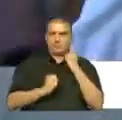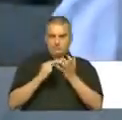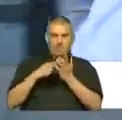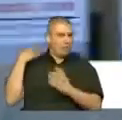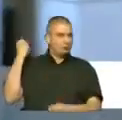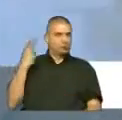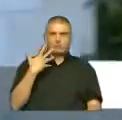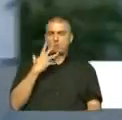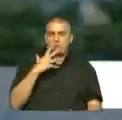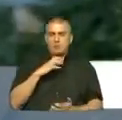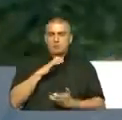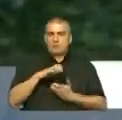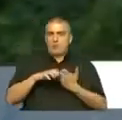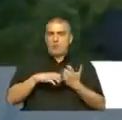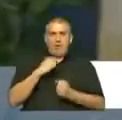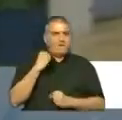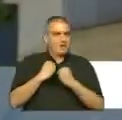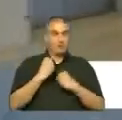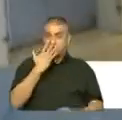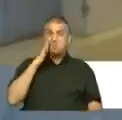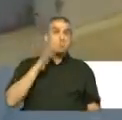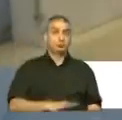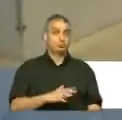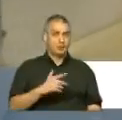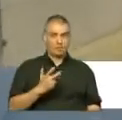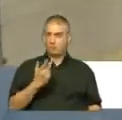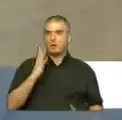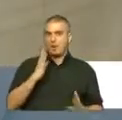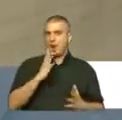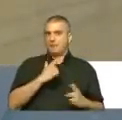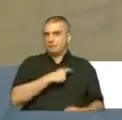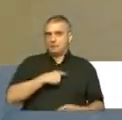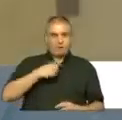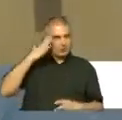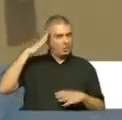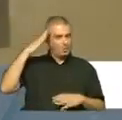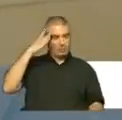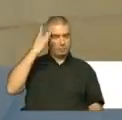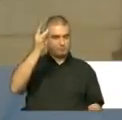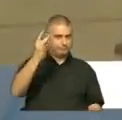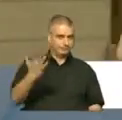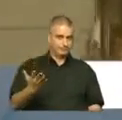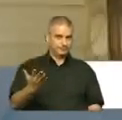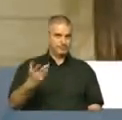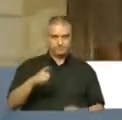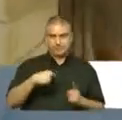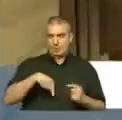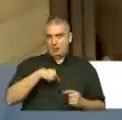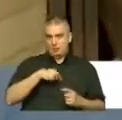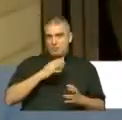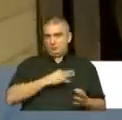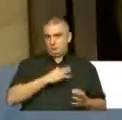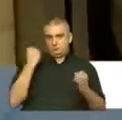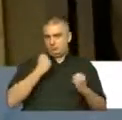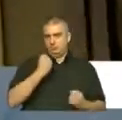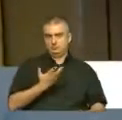המורכב והמשפיל שעברנו. זה הותיר צלקות לא פשוטות, זה גם הותיר אותנו מדממים.